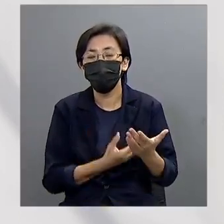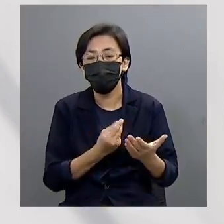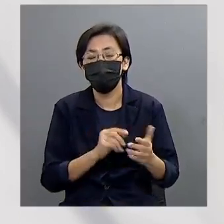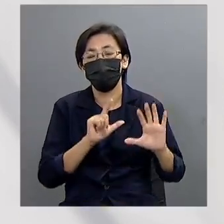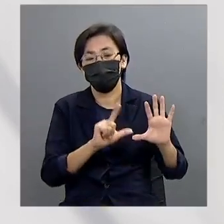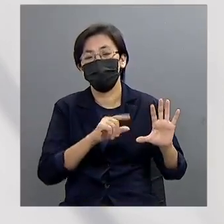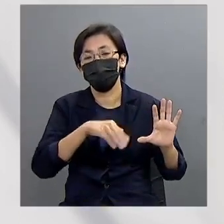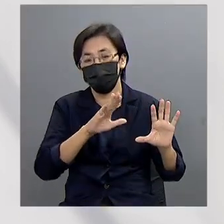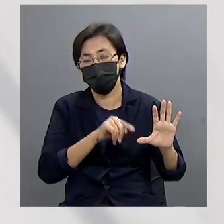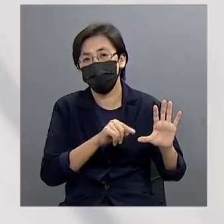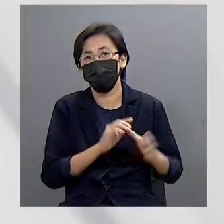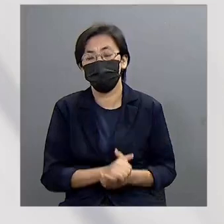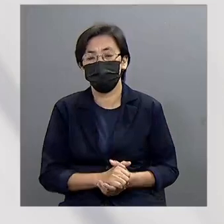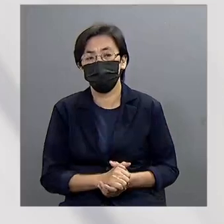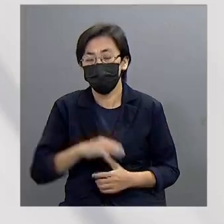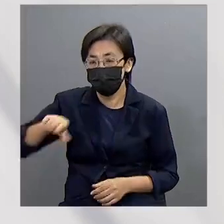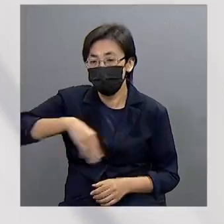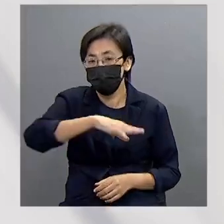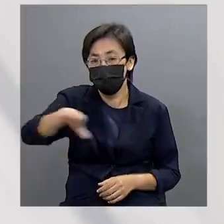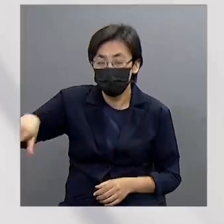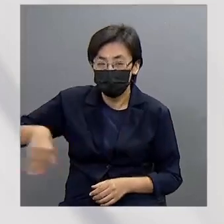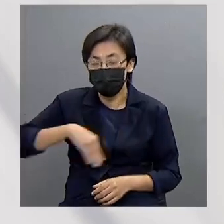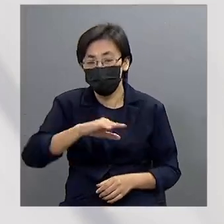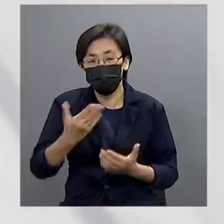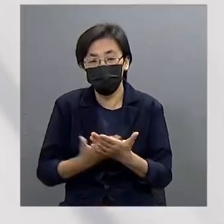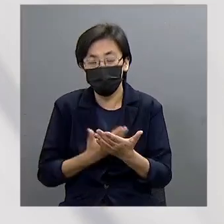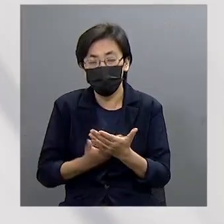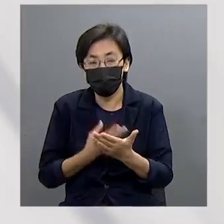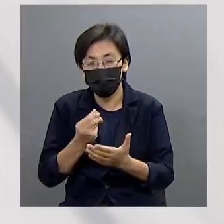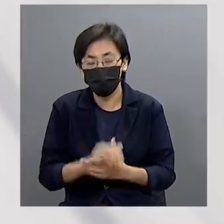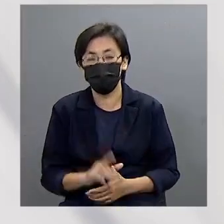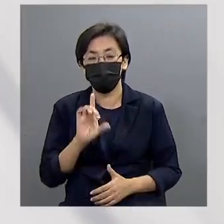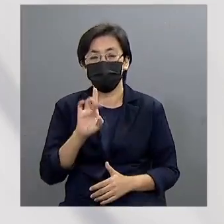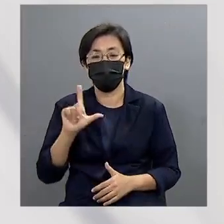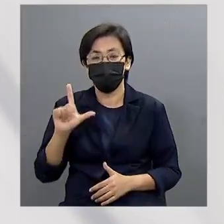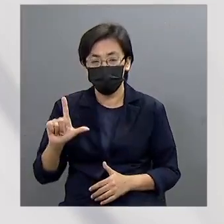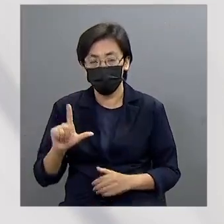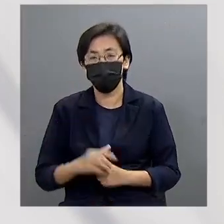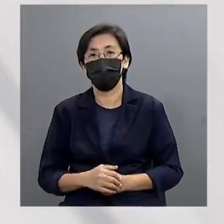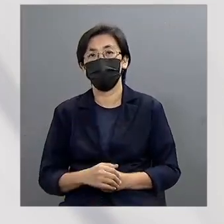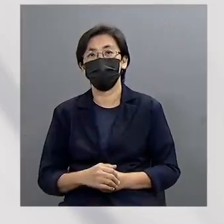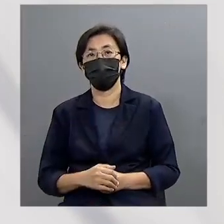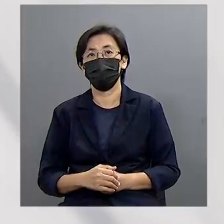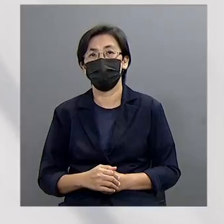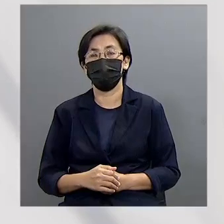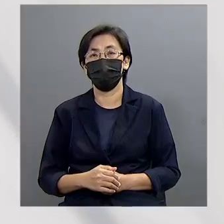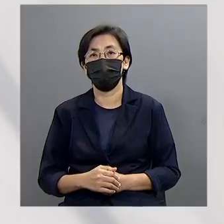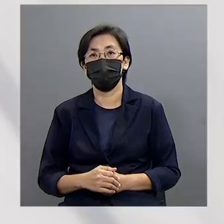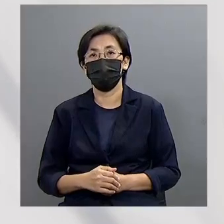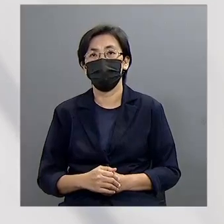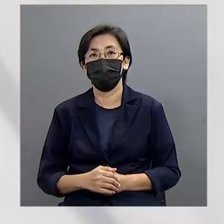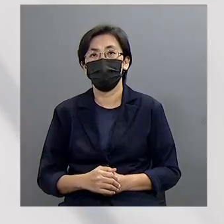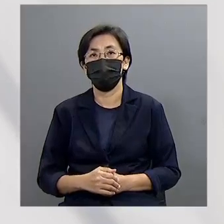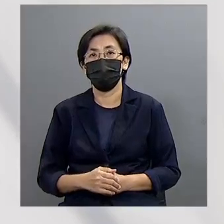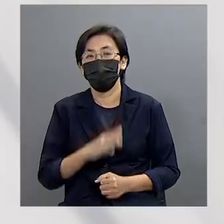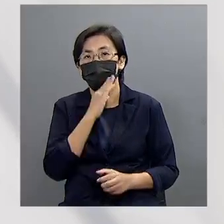านั้นจากจำนวนทั้งงวดเนี่ยมีอยู่100ล้านใบนะคะดังนั้นถ้าถามว่าทำแล้วทำให้สลากล